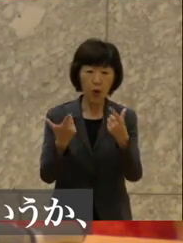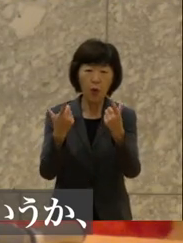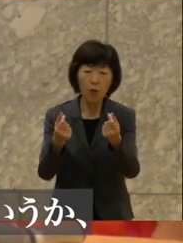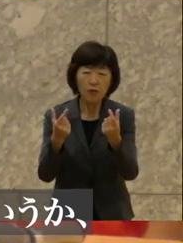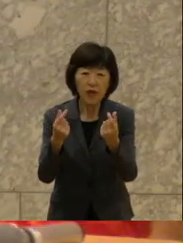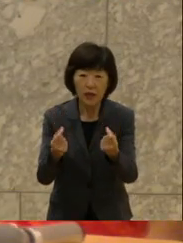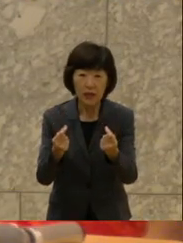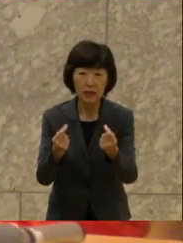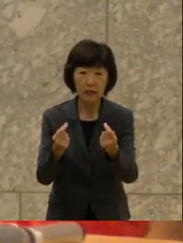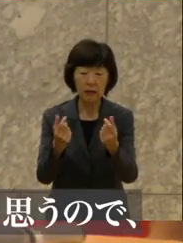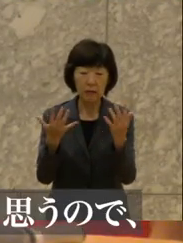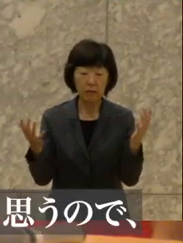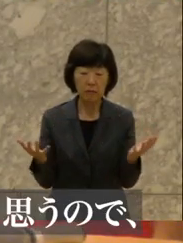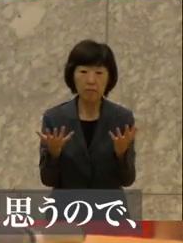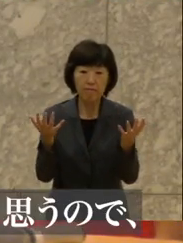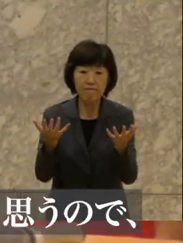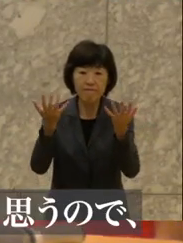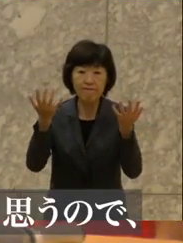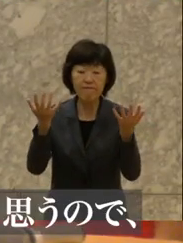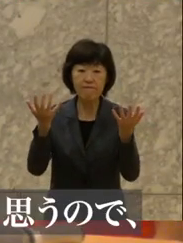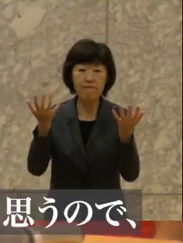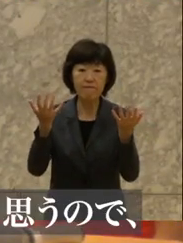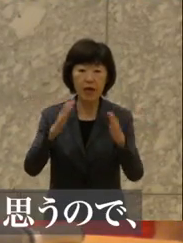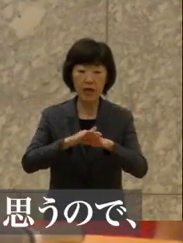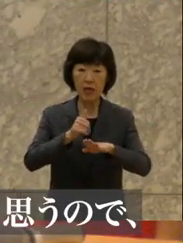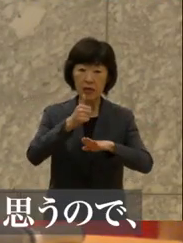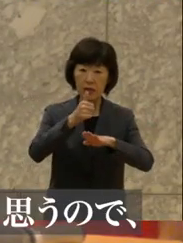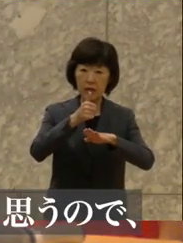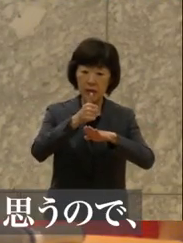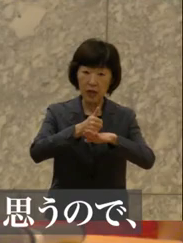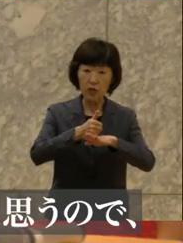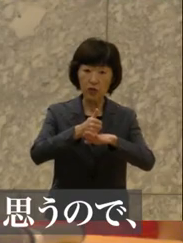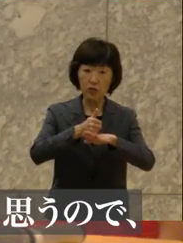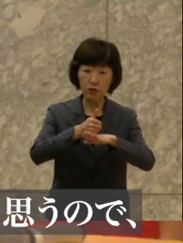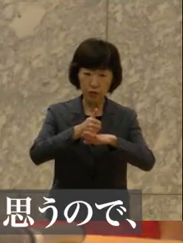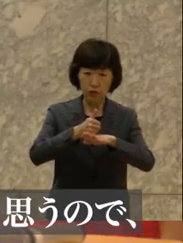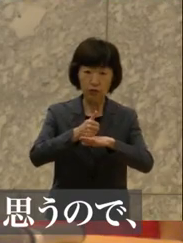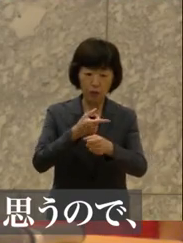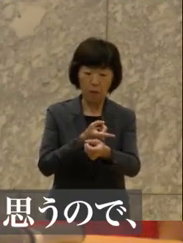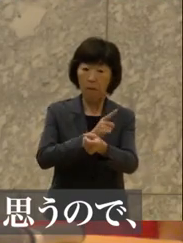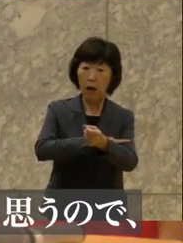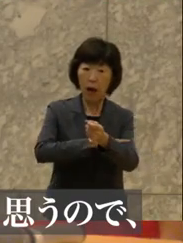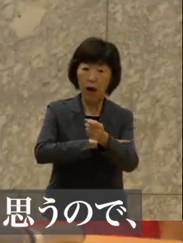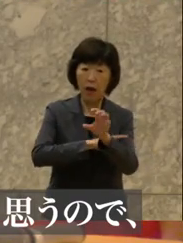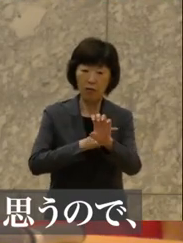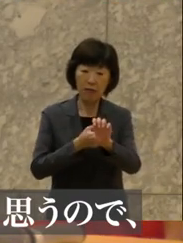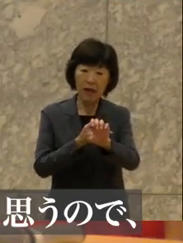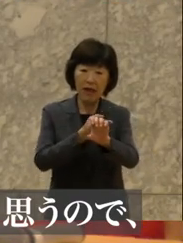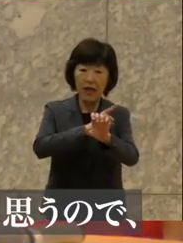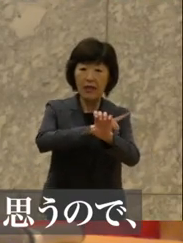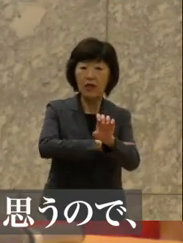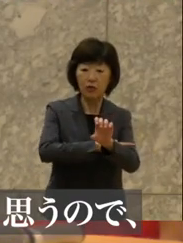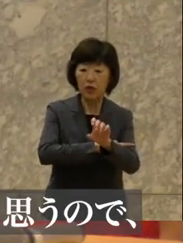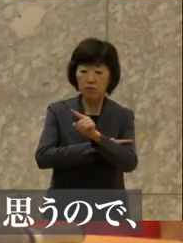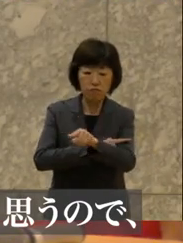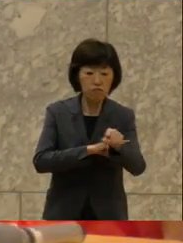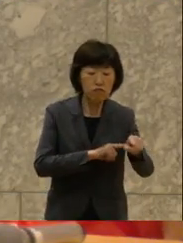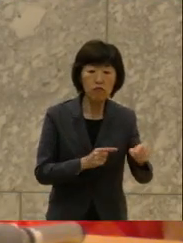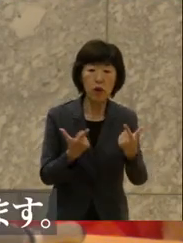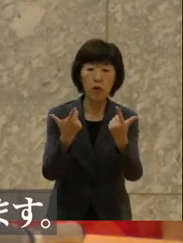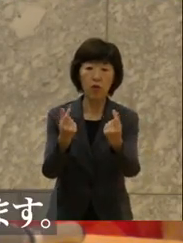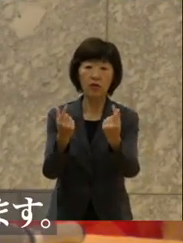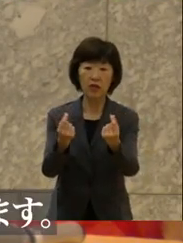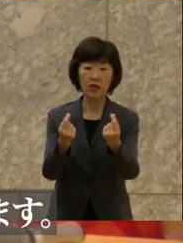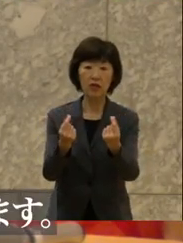熱量というかその本当に選手の醸し出すパワーとかエネルギーとかは変わらないものがあると思うので